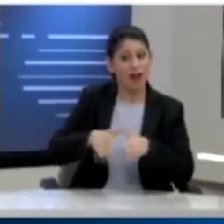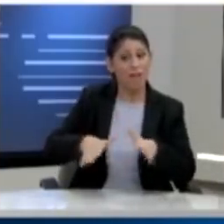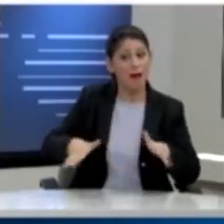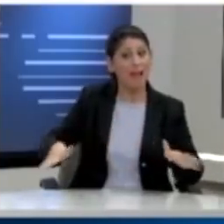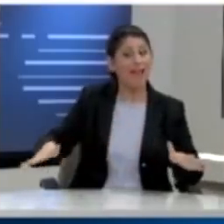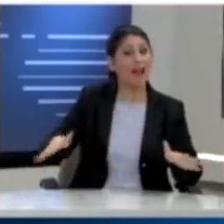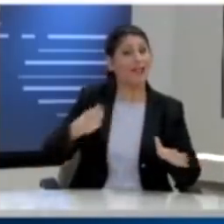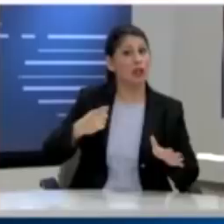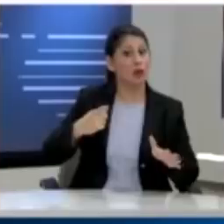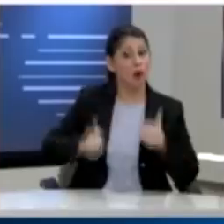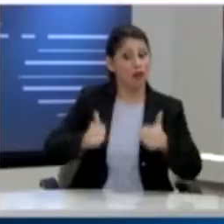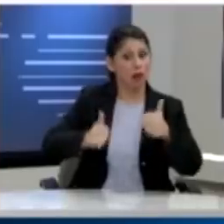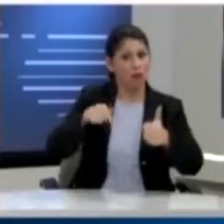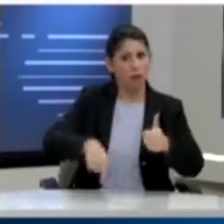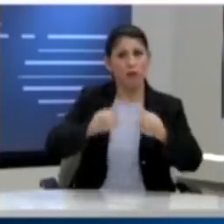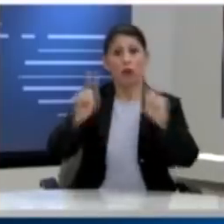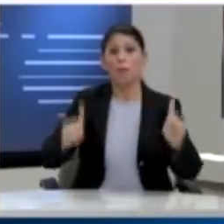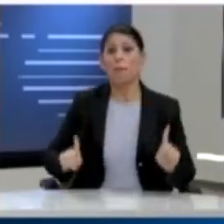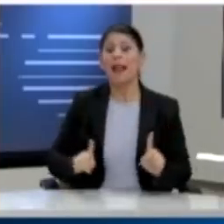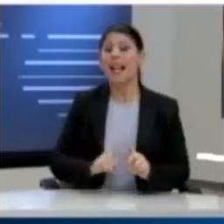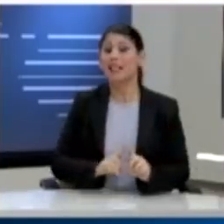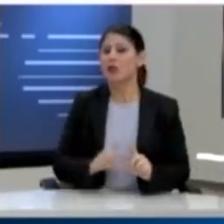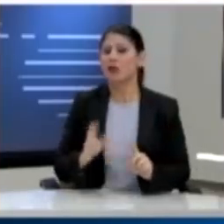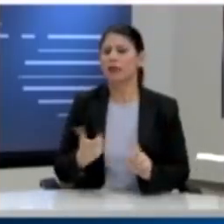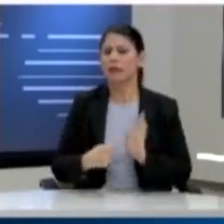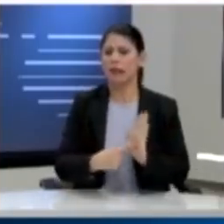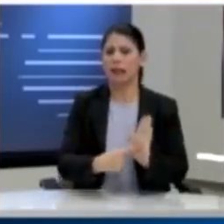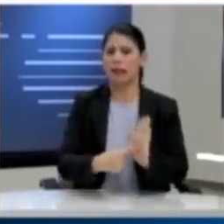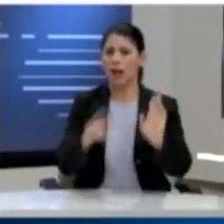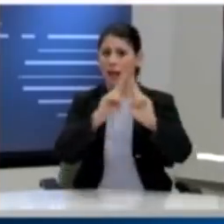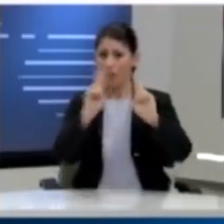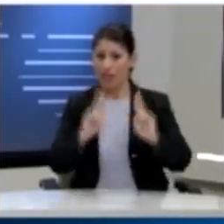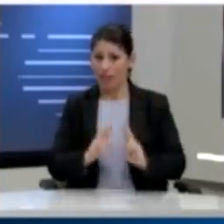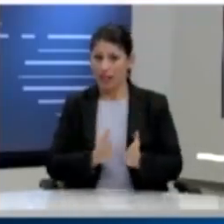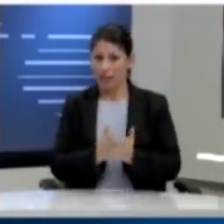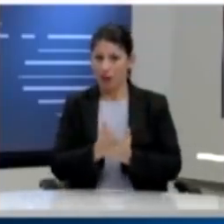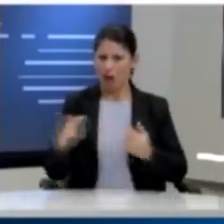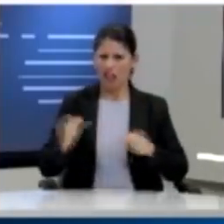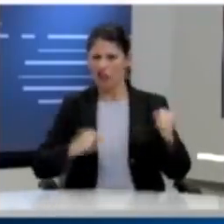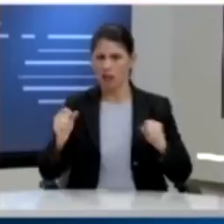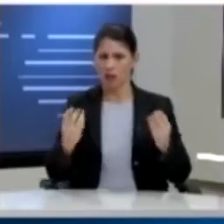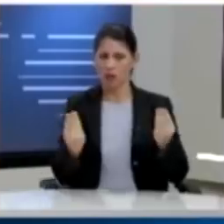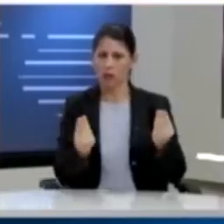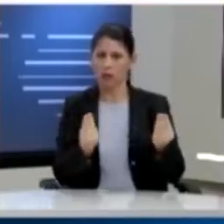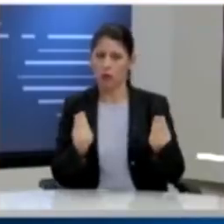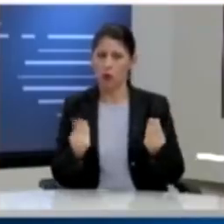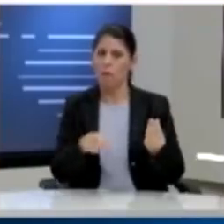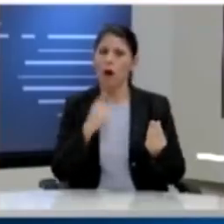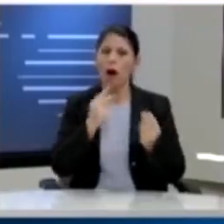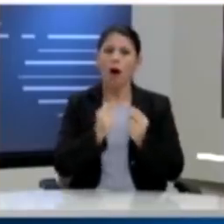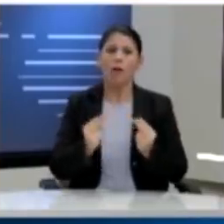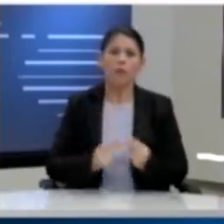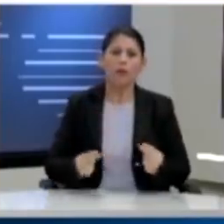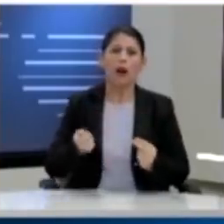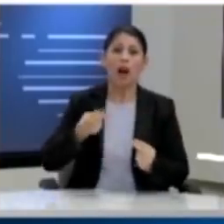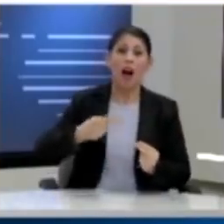ανταγωνισμούς, σε ένα πλαίσιο όπου το διεθνές δίκαιο γίνεται πιο αντιδραστικό, με συνέπεια την